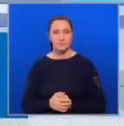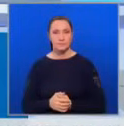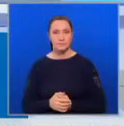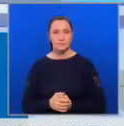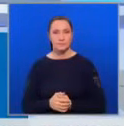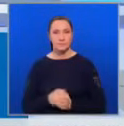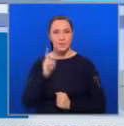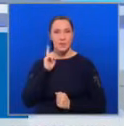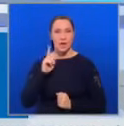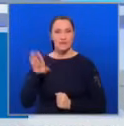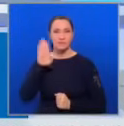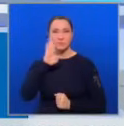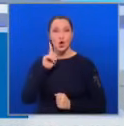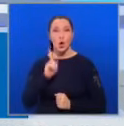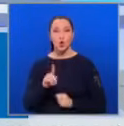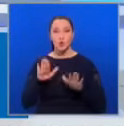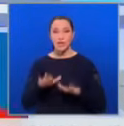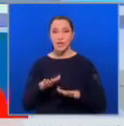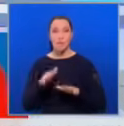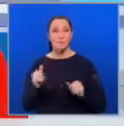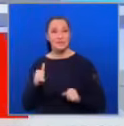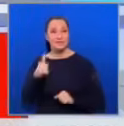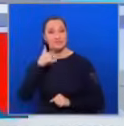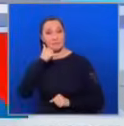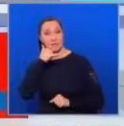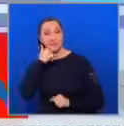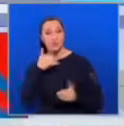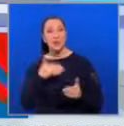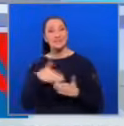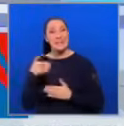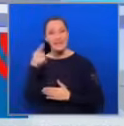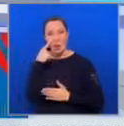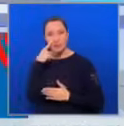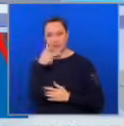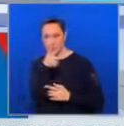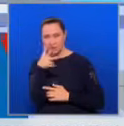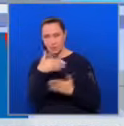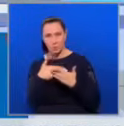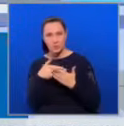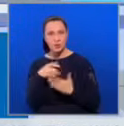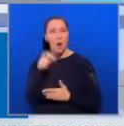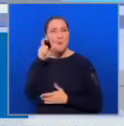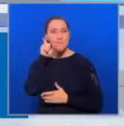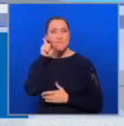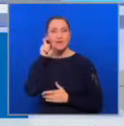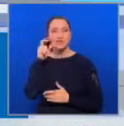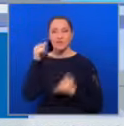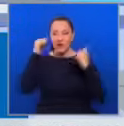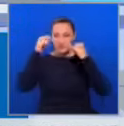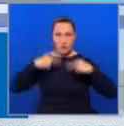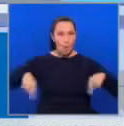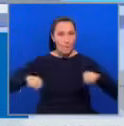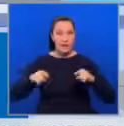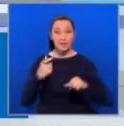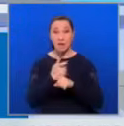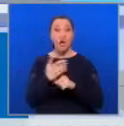състояние наказват мъжа който остана без мобилен телефон след опит да снима отблизо мечки в зоопарка в стара загора